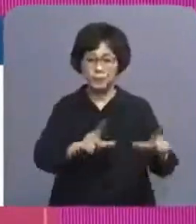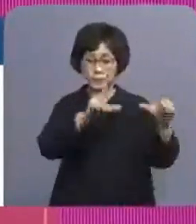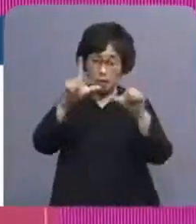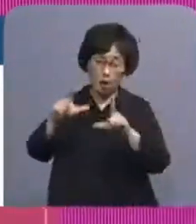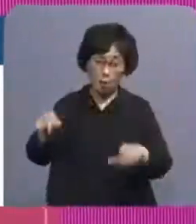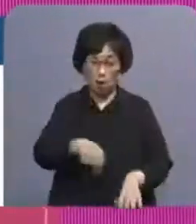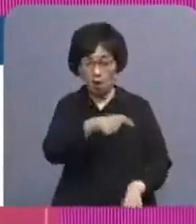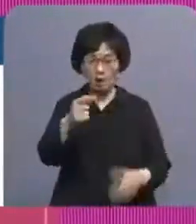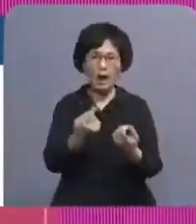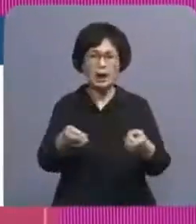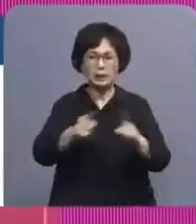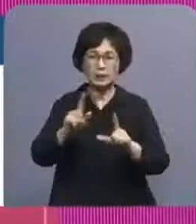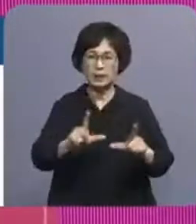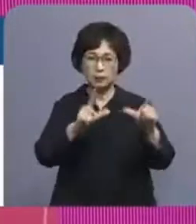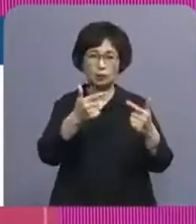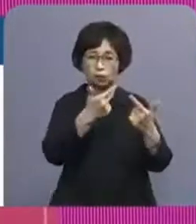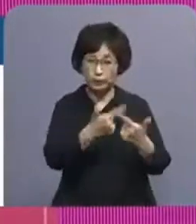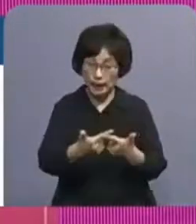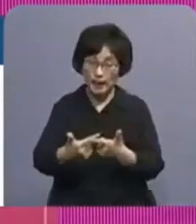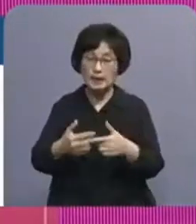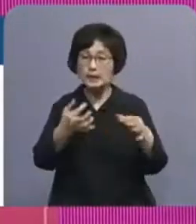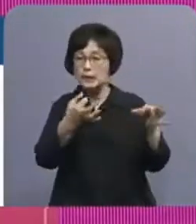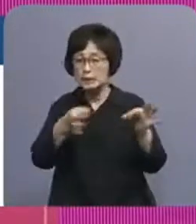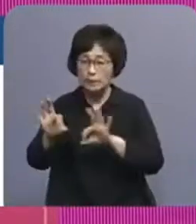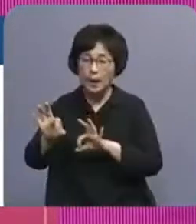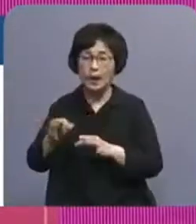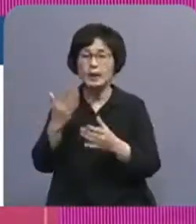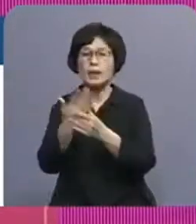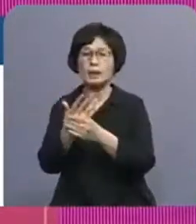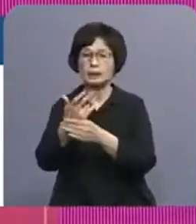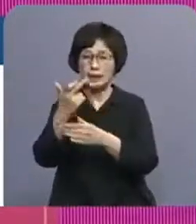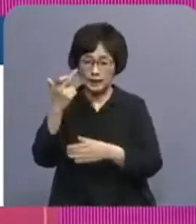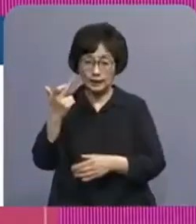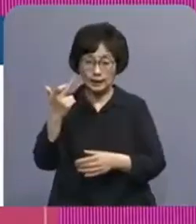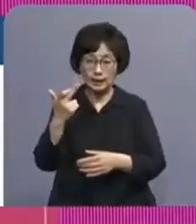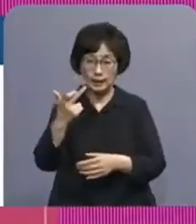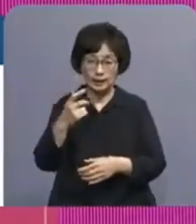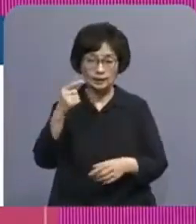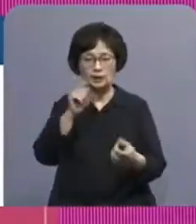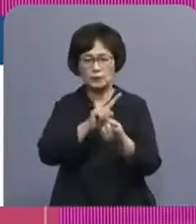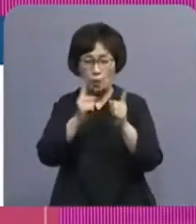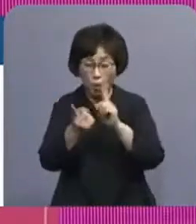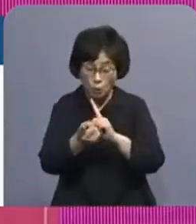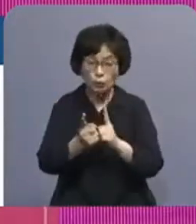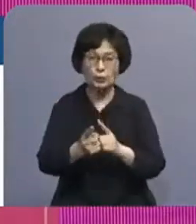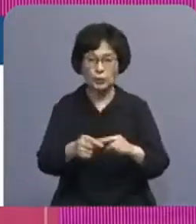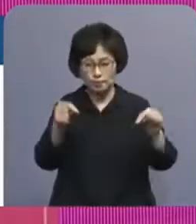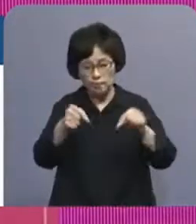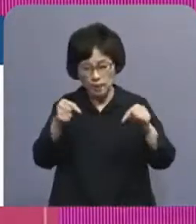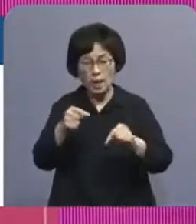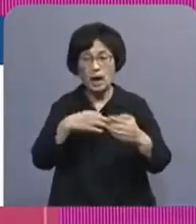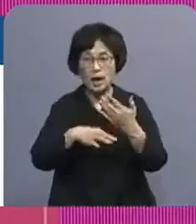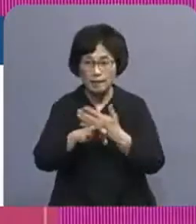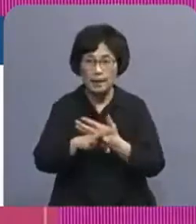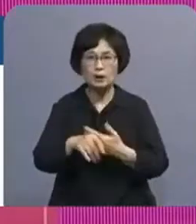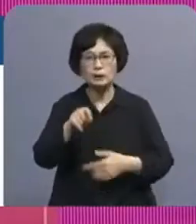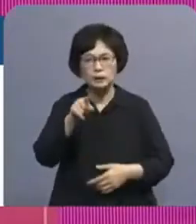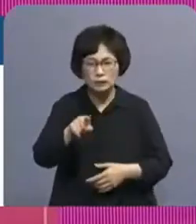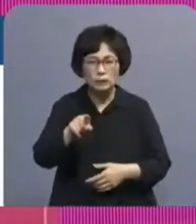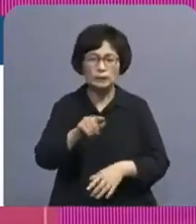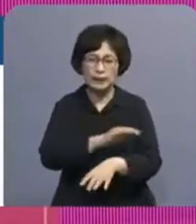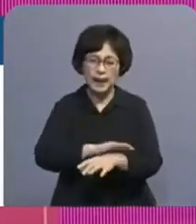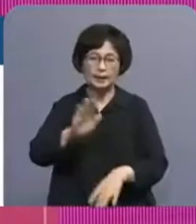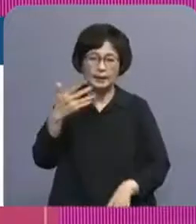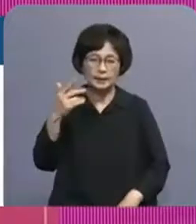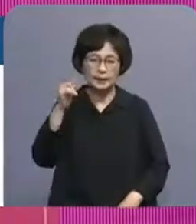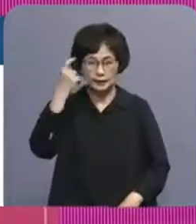생활건을 각시하고 있는 부산 김해 양산이 머리를 맞댄다면 그 가치는 더욱 빛날